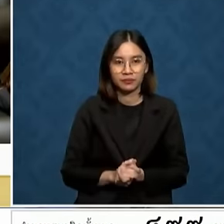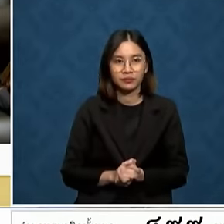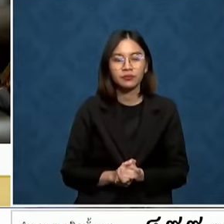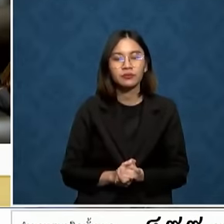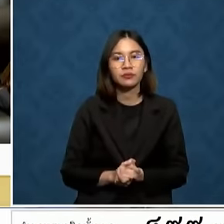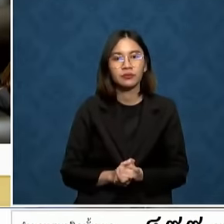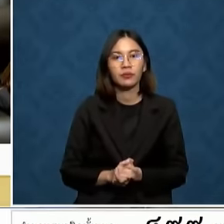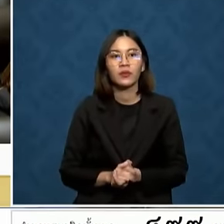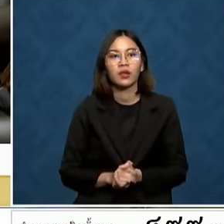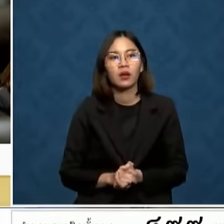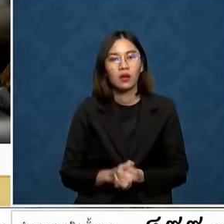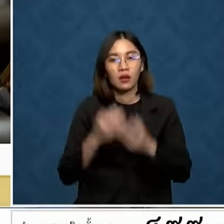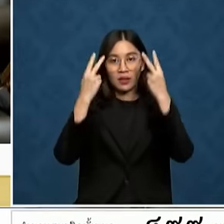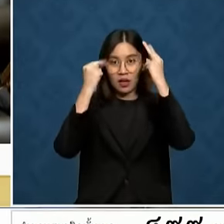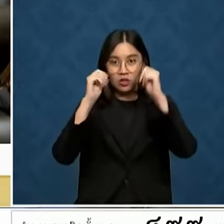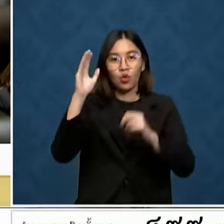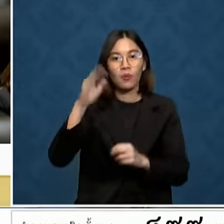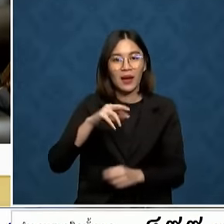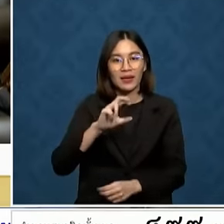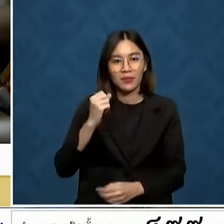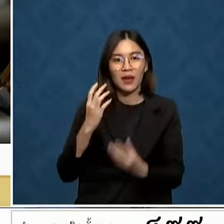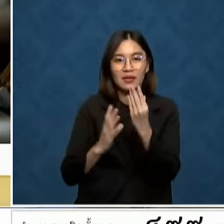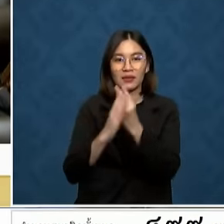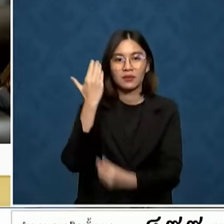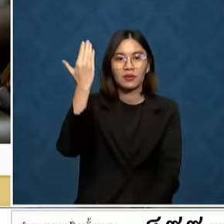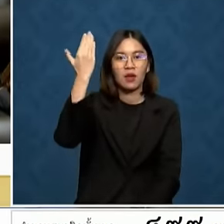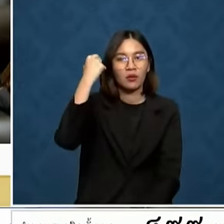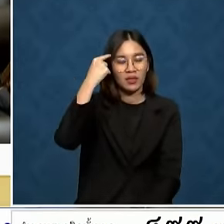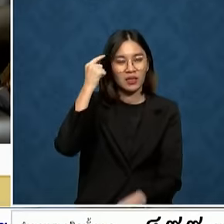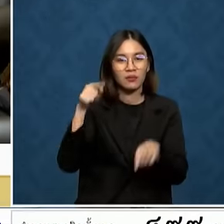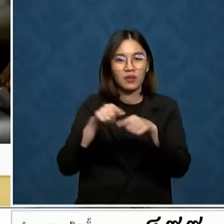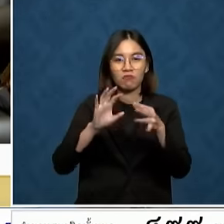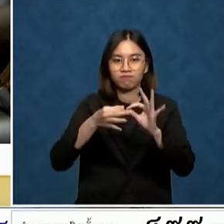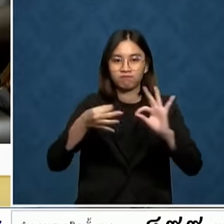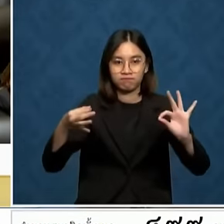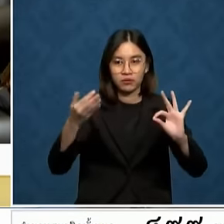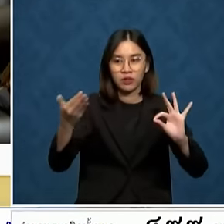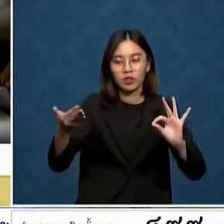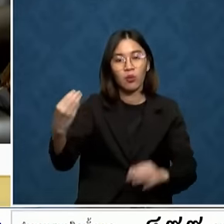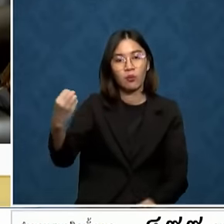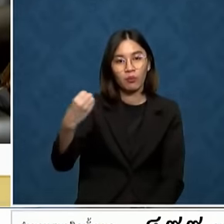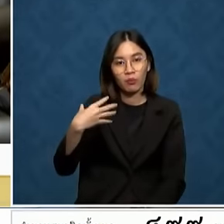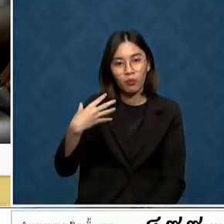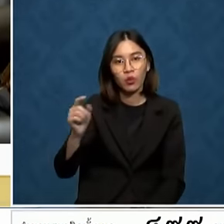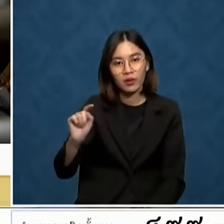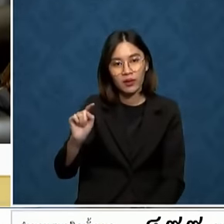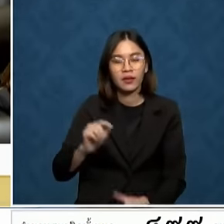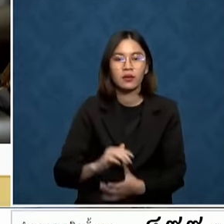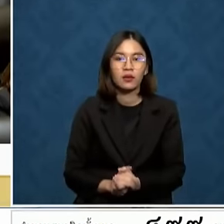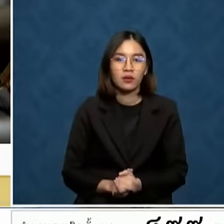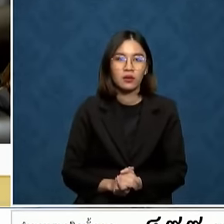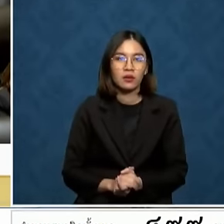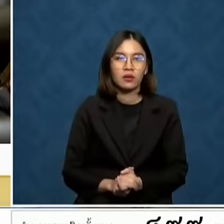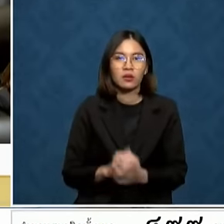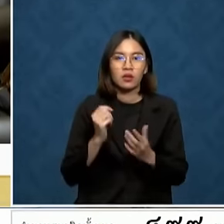ความจงแล้วถ้ไปพูดถึงกที่ท่นายกมาสภาเมื่สัดาห์ทแล้วผมเหด้วยครัอประโยคหนทท่นายกพูดอาันะครับท่านนกพูดอาัคร